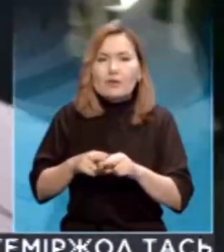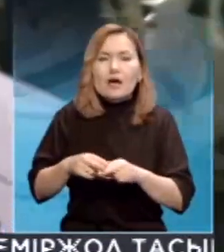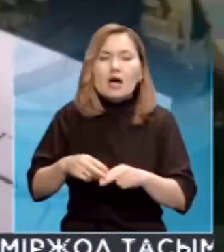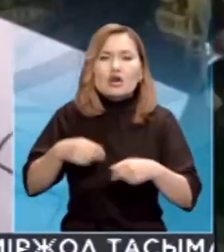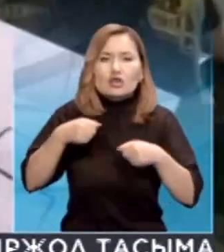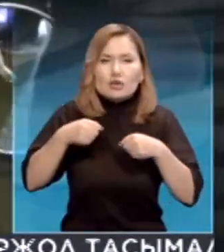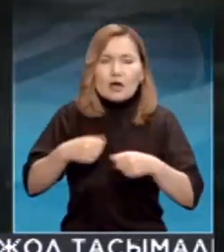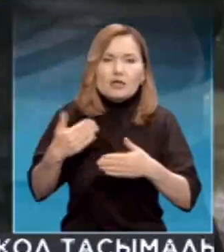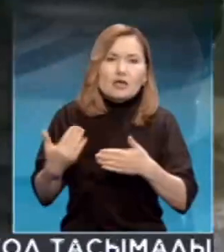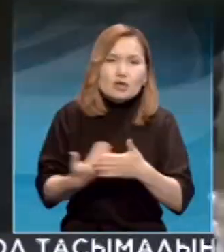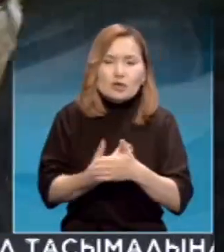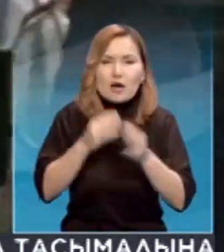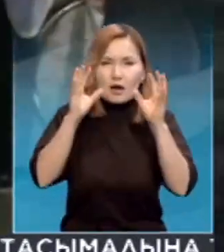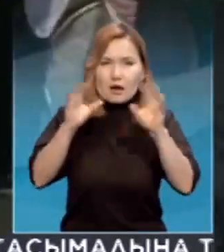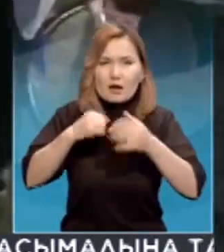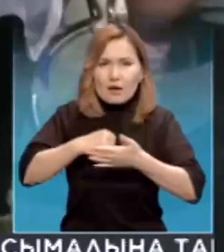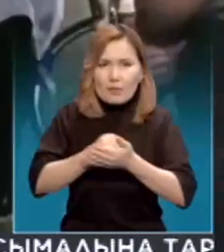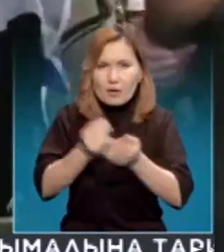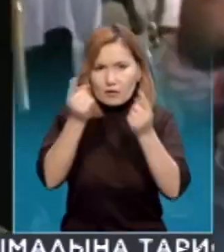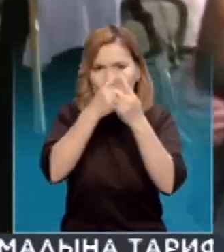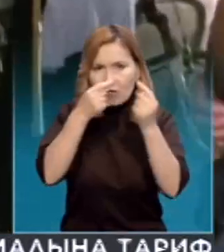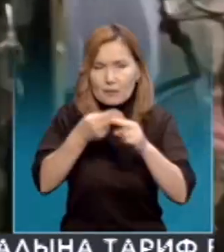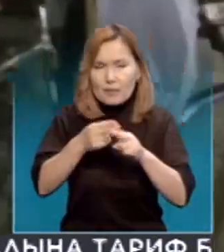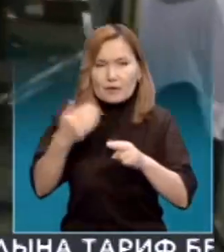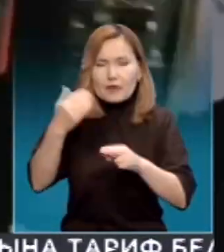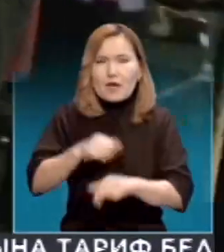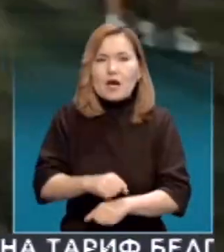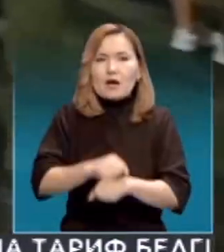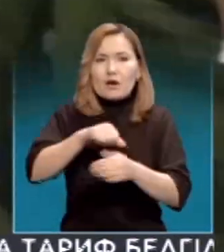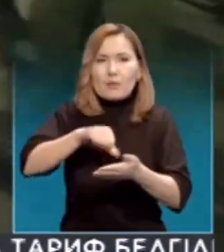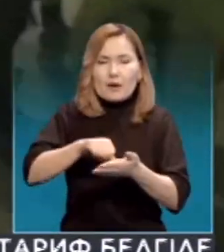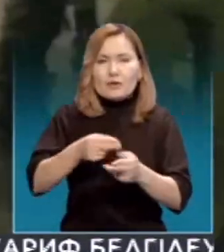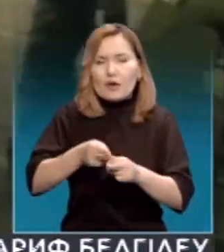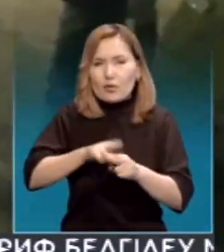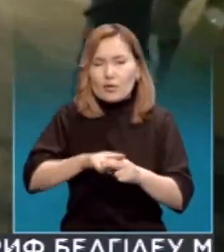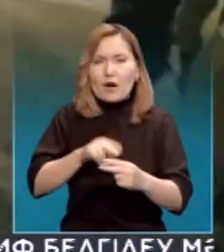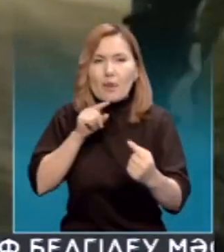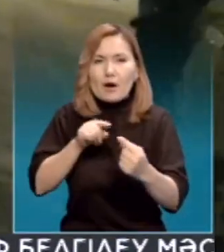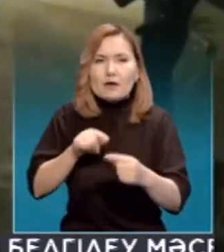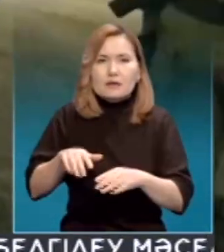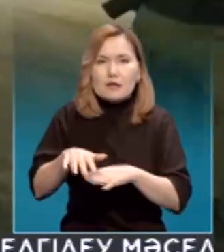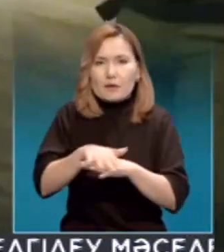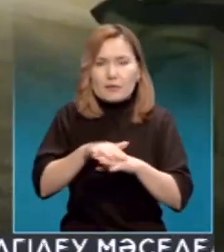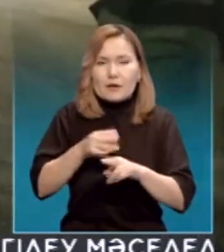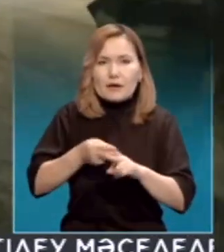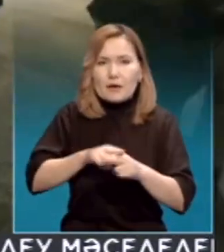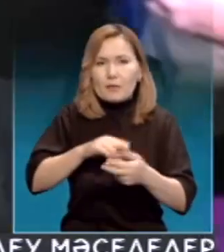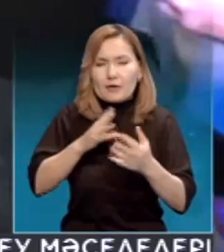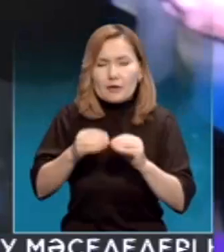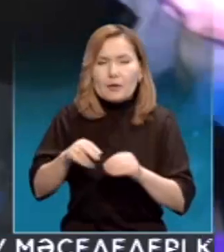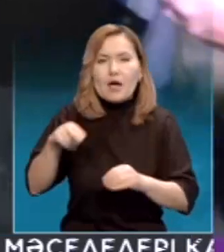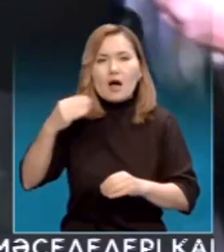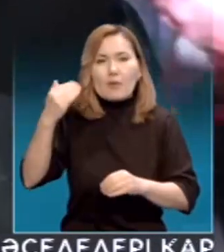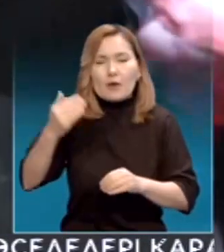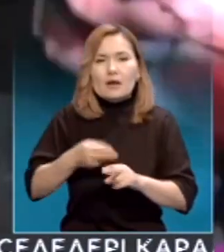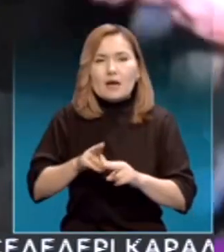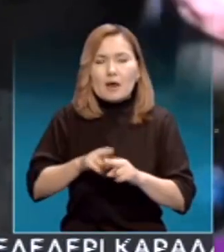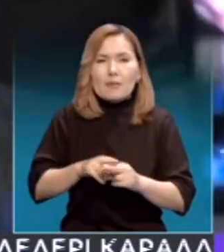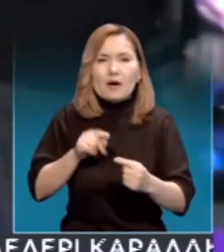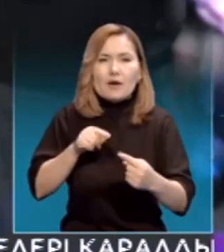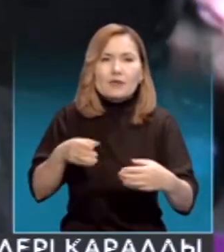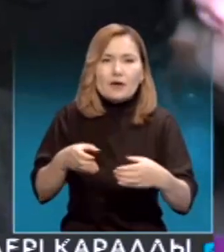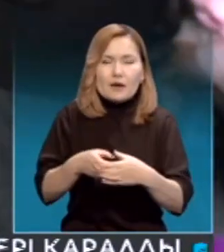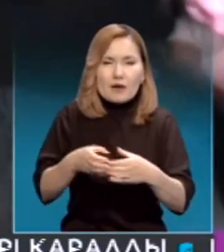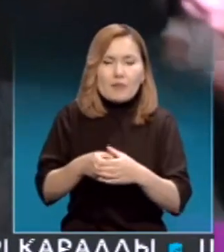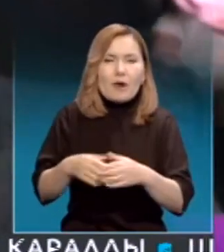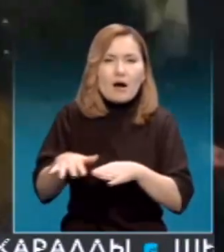келтіруге көмектеседі деп мәлімдеді. Олар шеруге қатысушыларды анархистер деп атады. Президент Ицхак Герцог үкімет пен оппозицияны